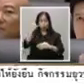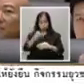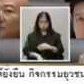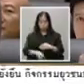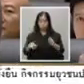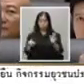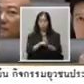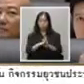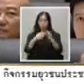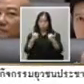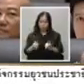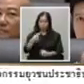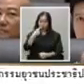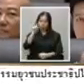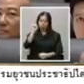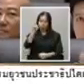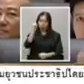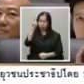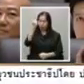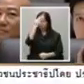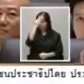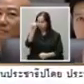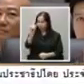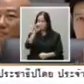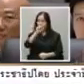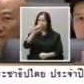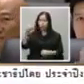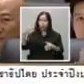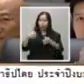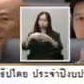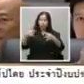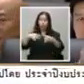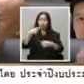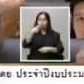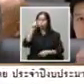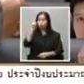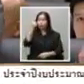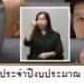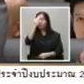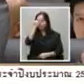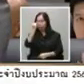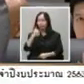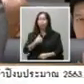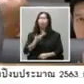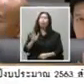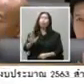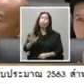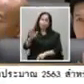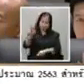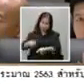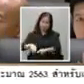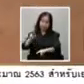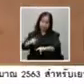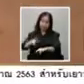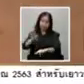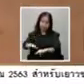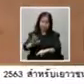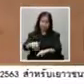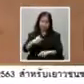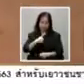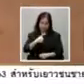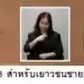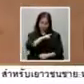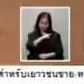านยังไม่ได ้แล้วและยังอยู่ในเรื่องเด ิมท่านเสรียังไม่ได้ทำผิดคำวินิจฉัยของประธานนะครับเชิญท่านนั่งนะครับท่านนิย